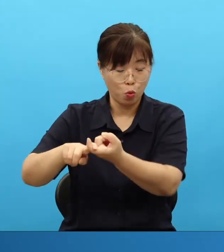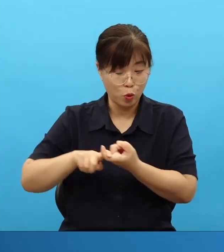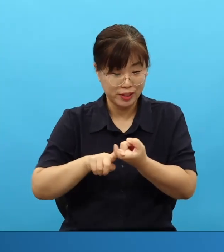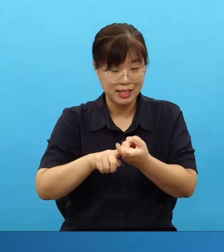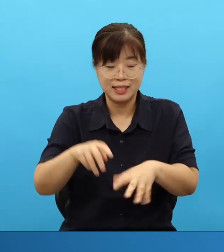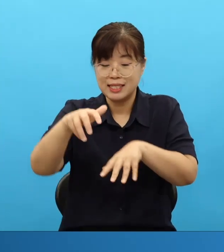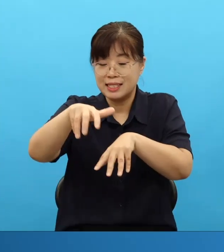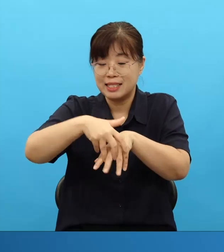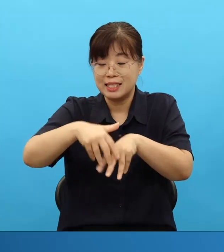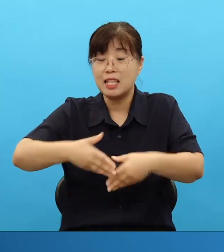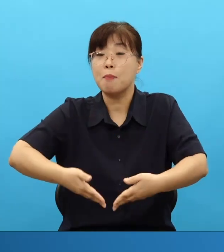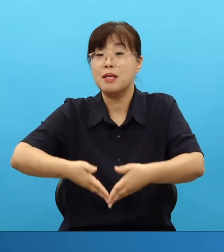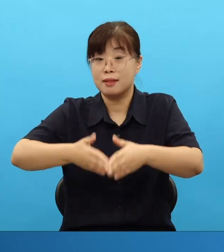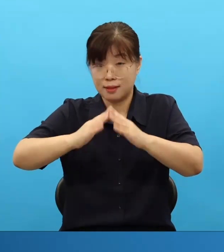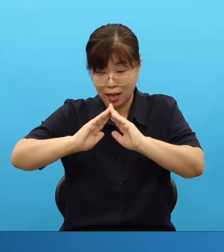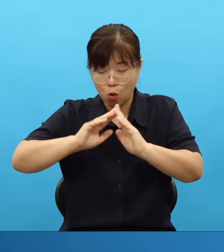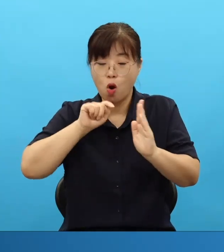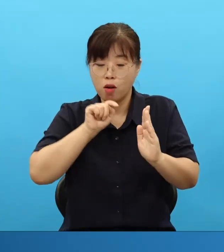될 걸 기하는